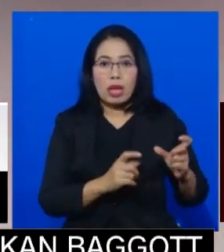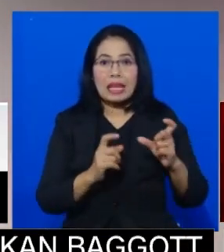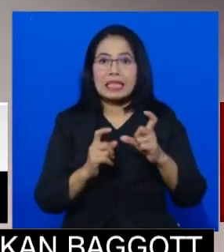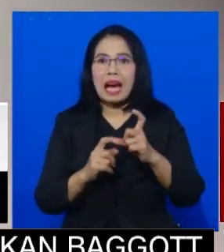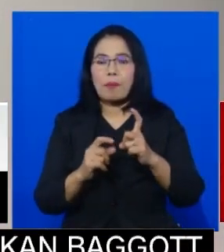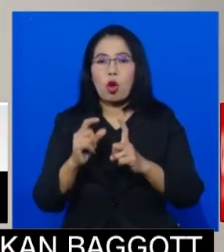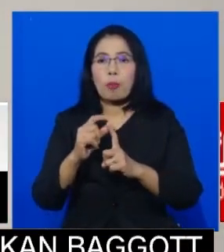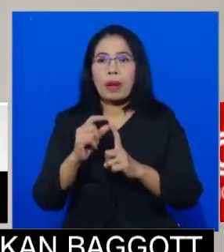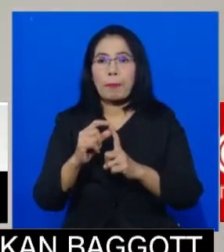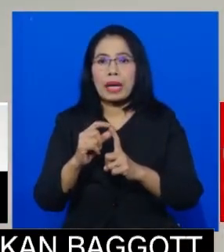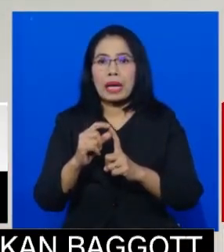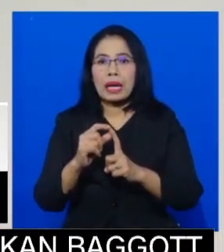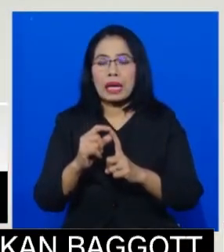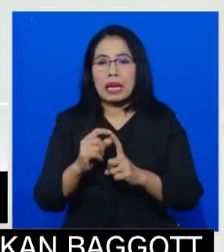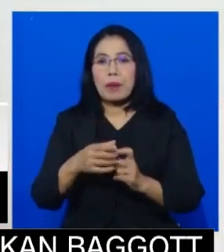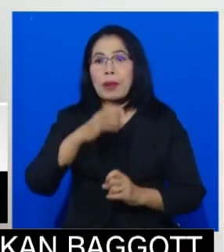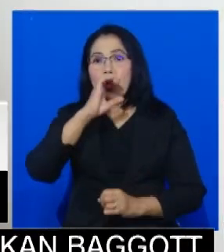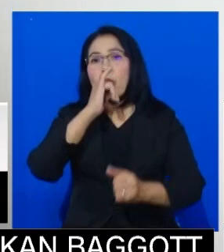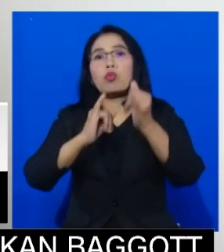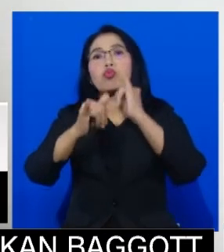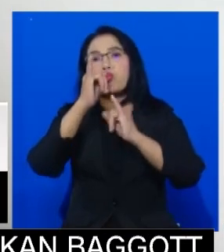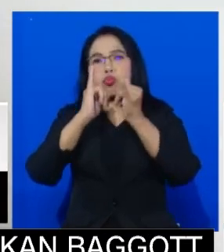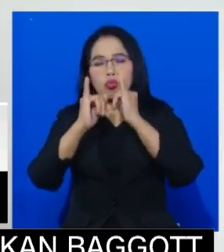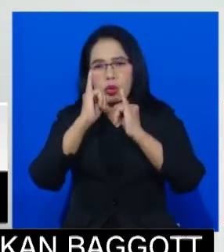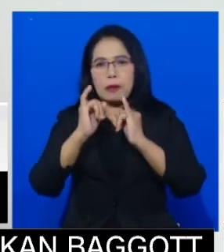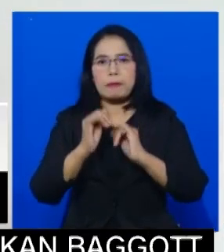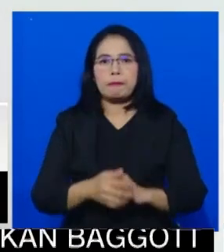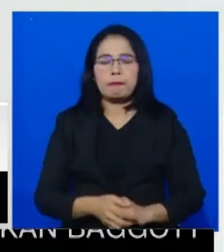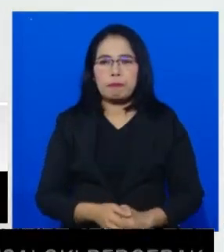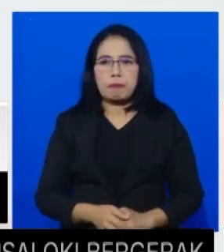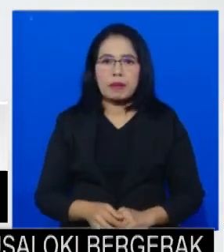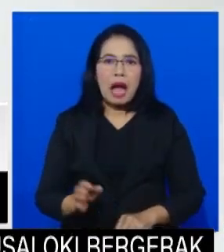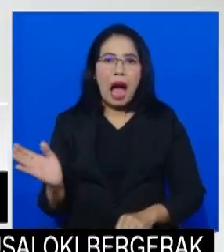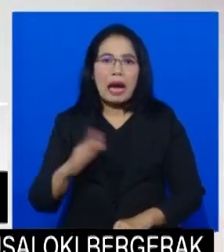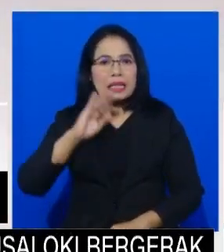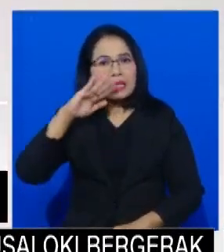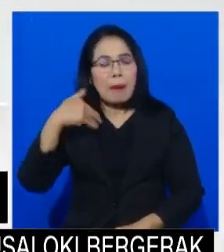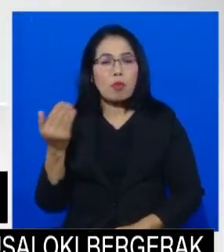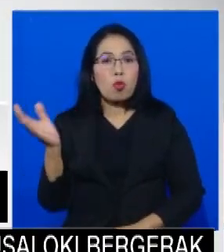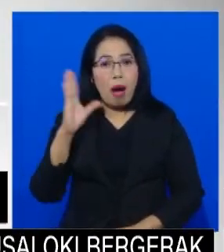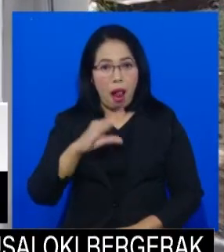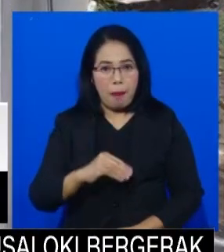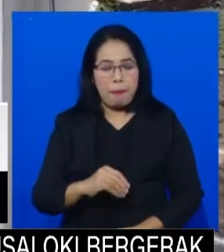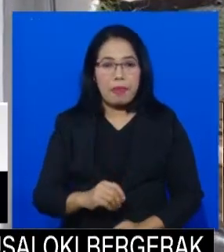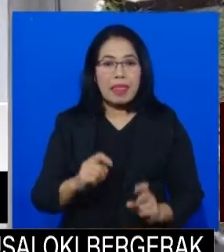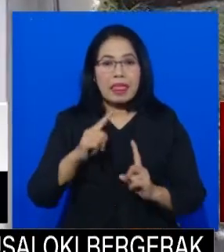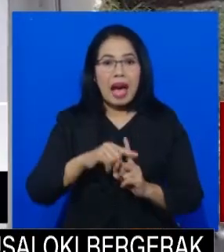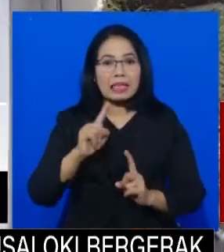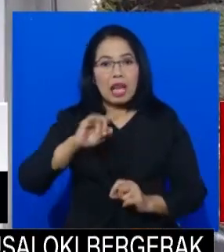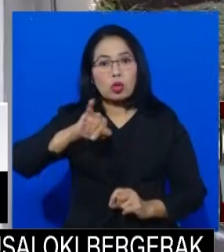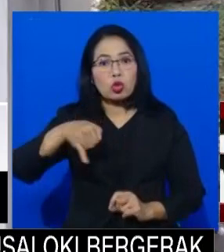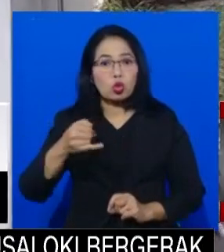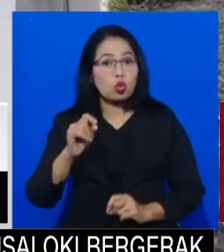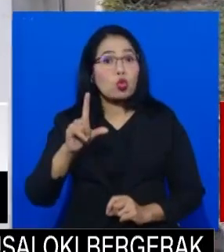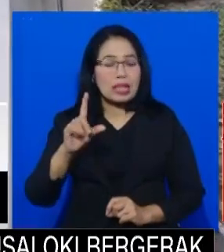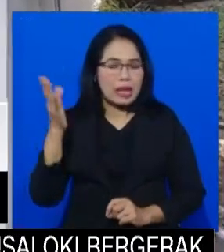sedang bertugas di kawasan kantor pemerintahan Kabupaten Bogor pada Sabtu malam 1 Juli lalu. Kepala Satuan Polisi